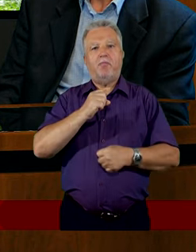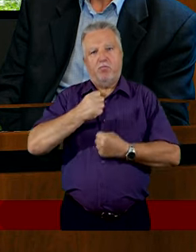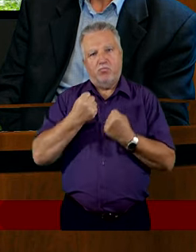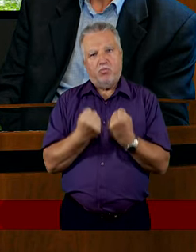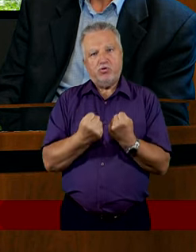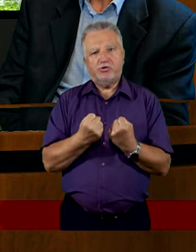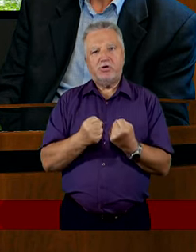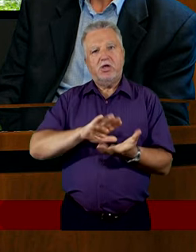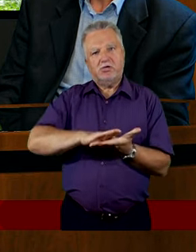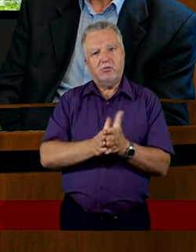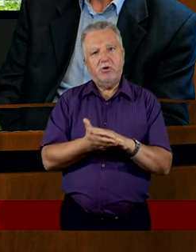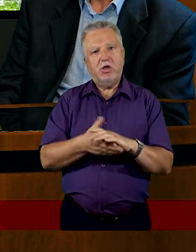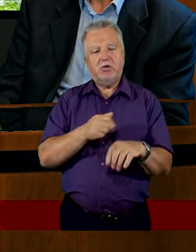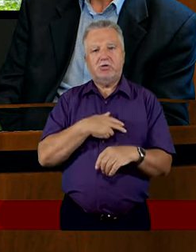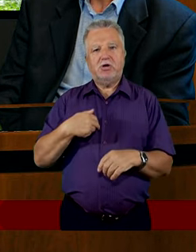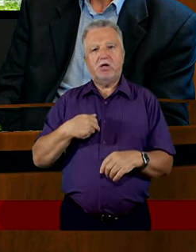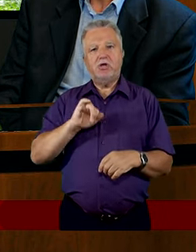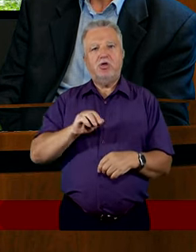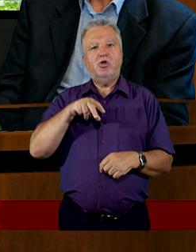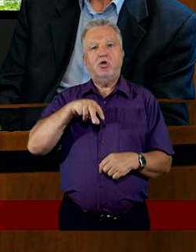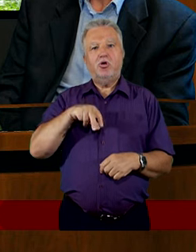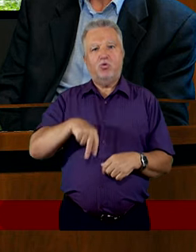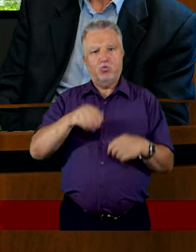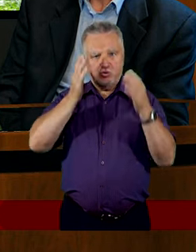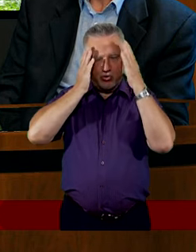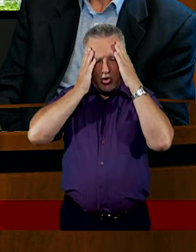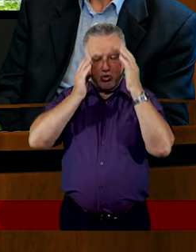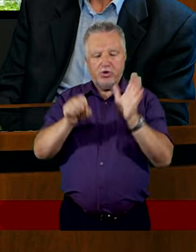nas zmienić, no i właśnie uzdolnić później